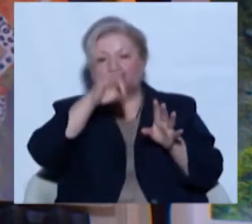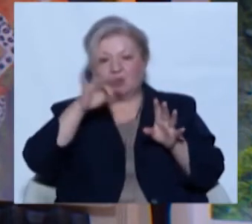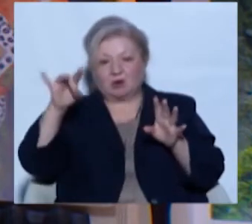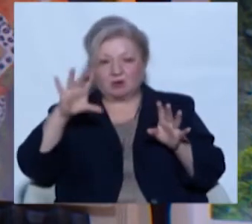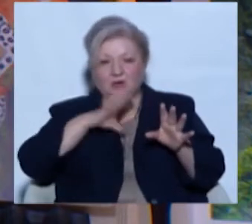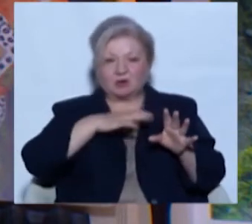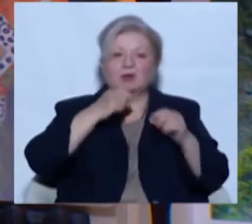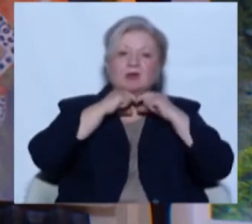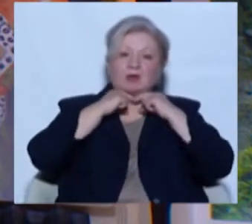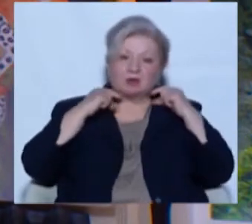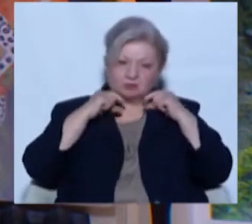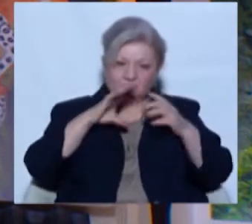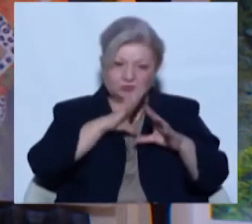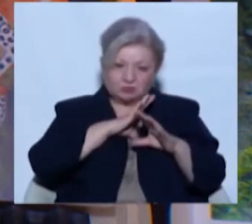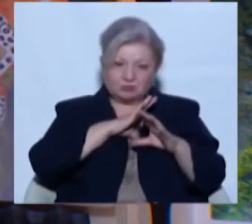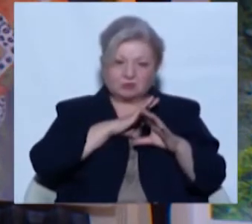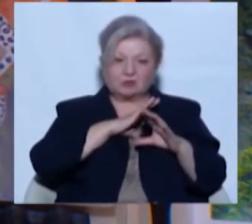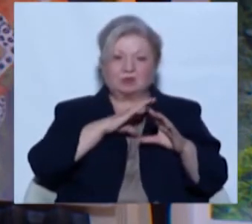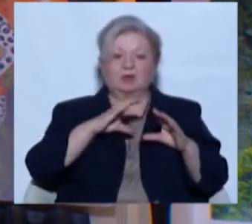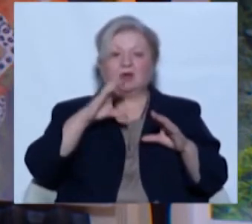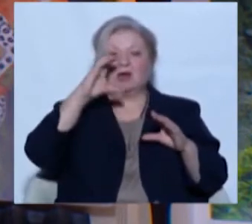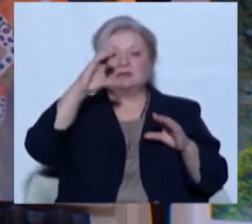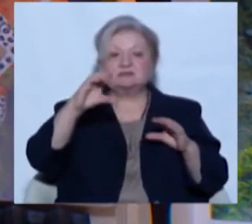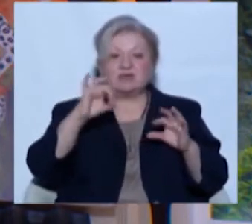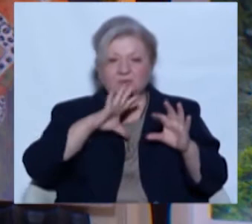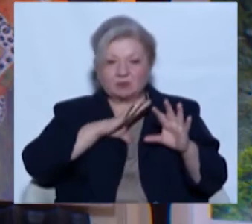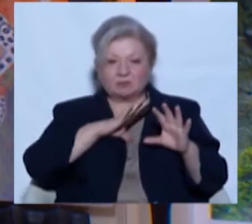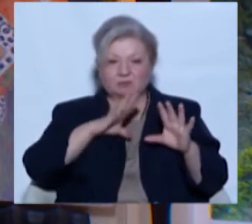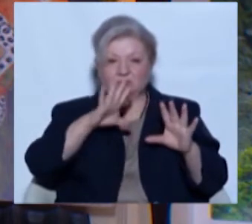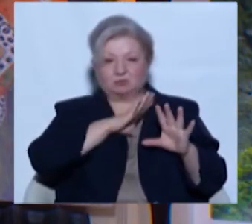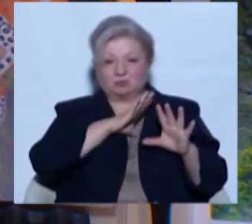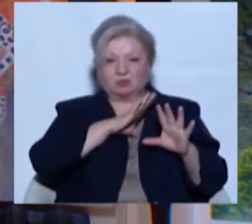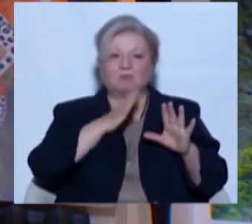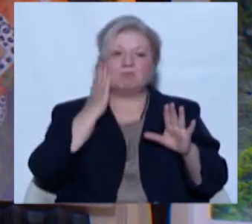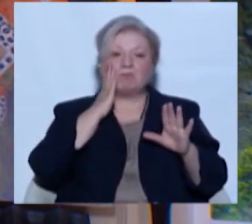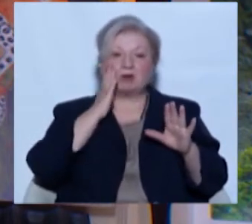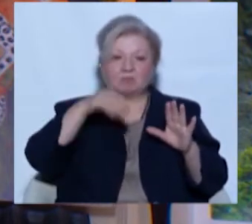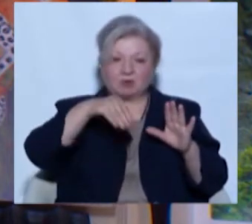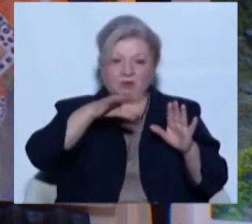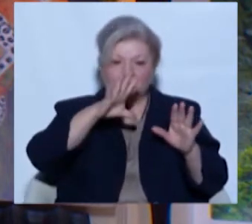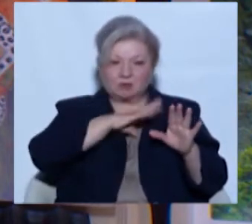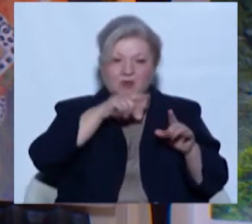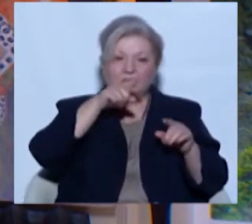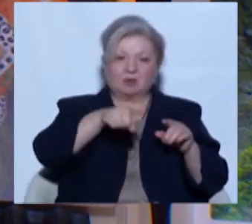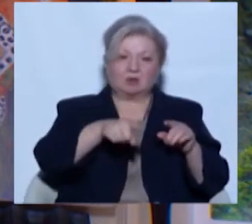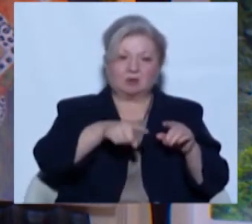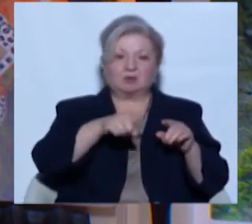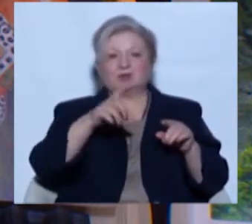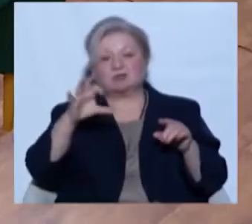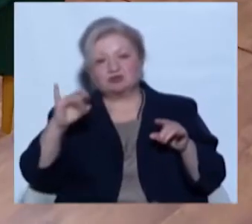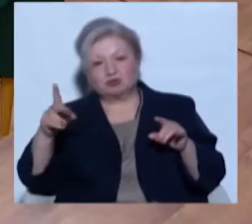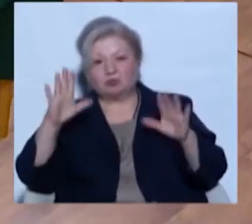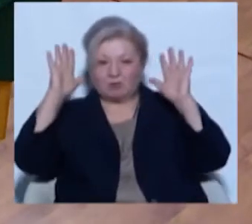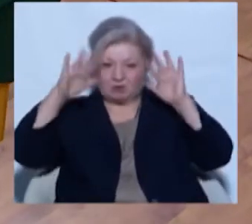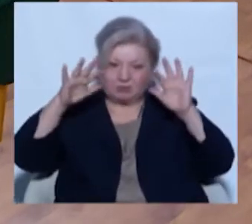რელიგიურად კათოლიკები იყვნენ, სერბები იყვნენ მართლმადიდებლები, ხოლო ბოსნაკები ბოსნია-ჰერცეგოვინაში იყვნენ მაჰმადიანები.